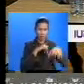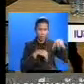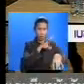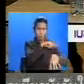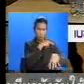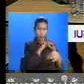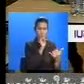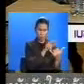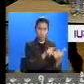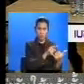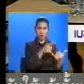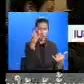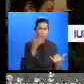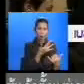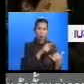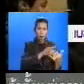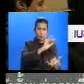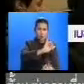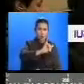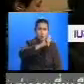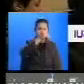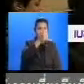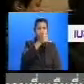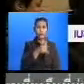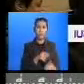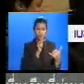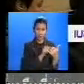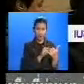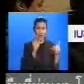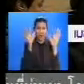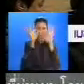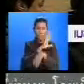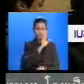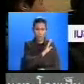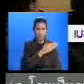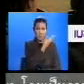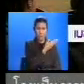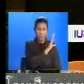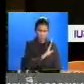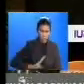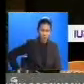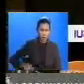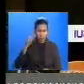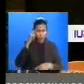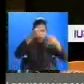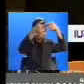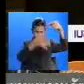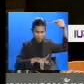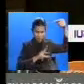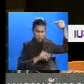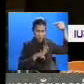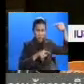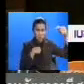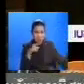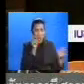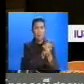บาเซลกระทั่งมีอาการดีขึ้นโดยผู้ป่วยรายนี้ทำให้เบลเยี่ยมกลายเป็นประเทศที่ 34ของโลกที่พบไข้หวัดใหญ่สายพันธุ์